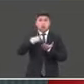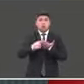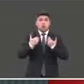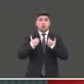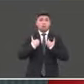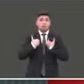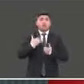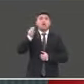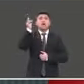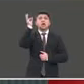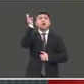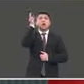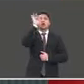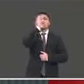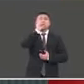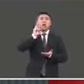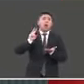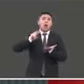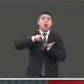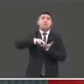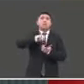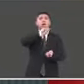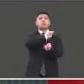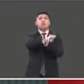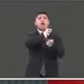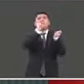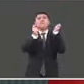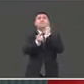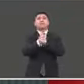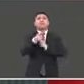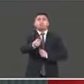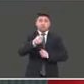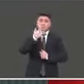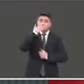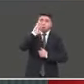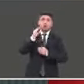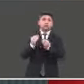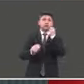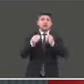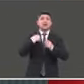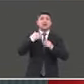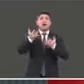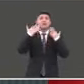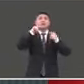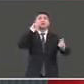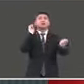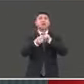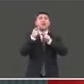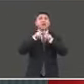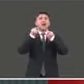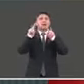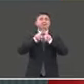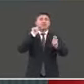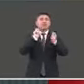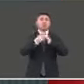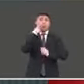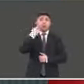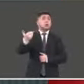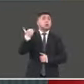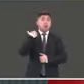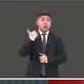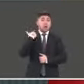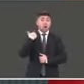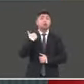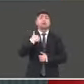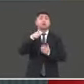yeşil Kalkınma Devriminin Tabii bir sonucu olan iklim değişikliği konusunda yeni ve